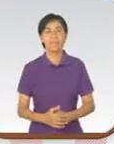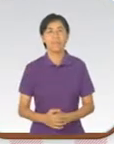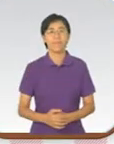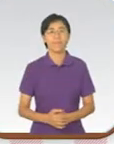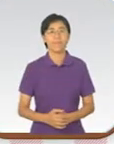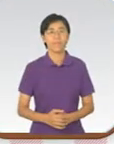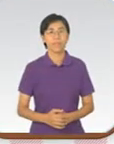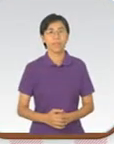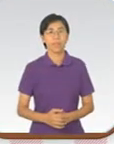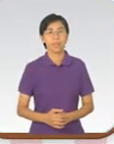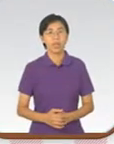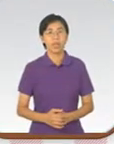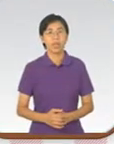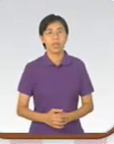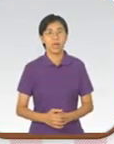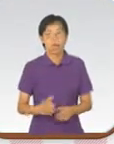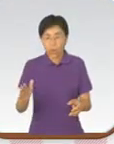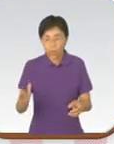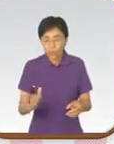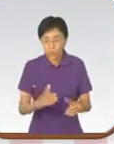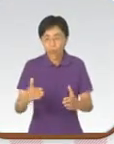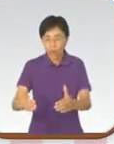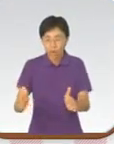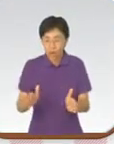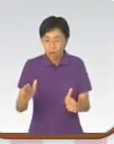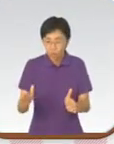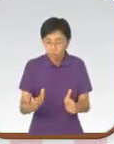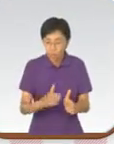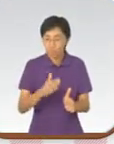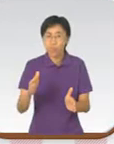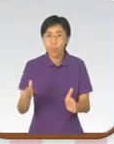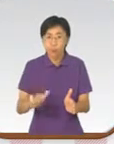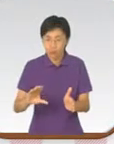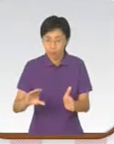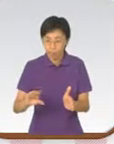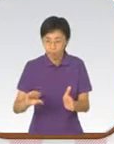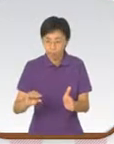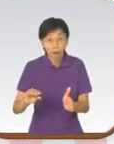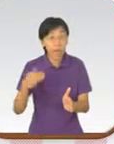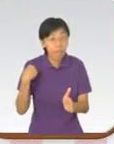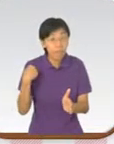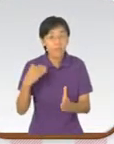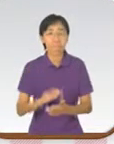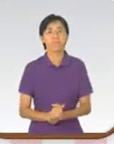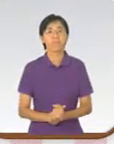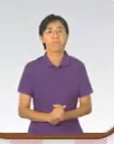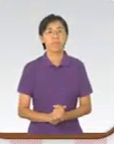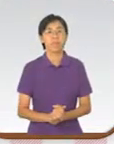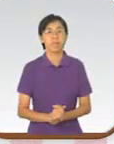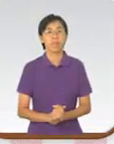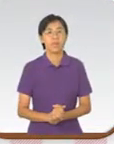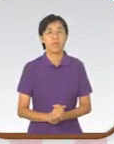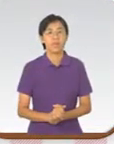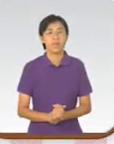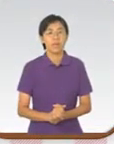เบากว่าบัตเตอร์ครีมค่อนข้างมาก ครับจังครับมันมีการยุบตัวหรืออะไรไหมครับสำหรับวิปปิ้งครีม ถ้าเป็นวิปปิ้งครีมเนี่ยจริ